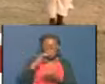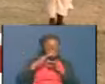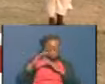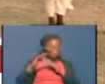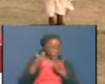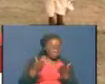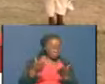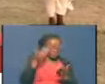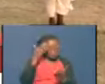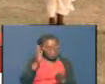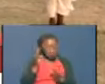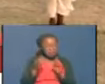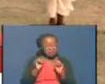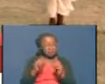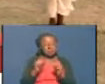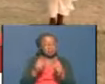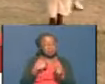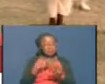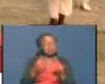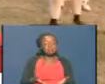sijui kama ningekuwa hapa saa.